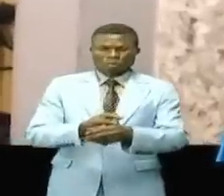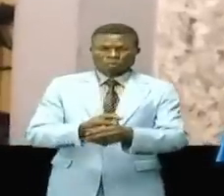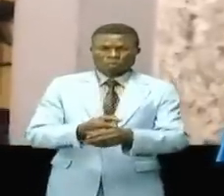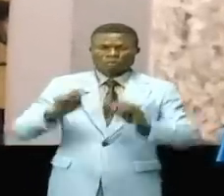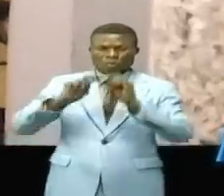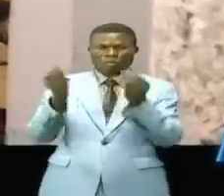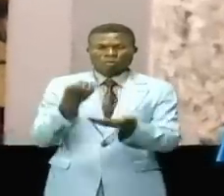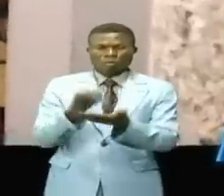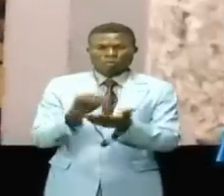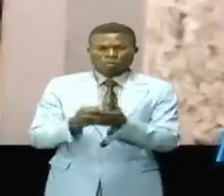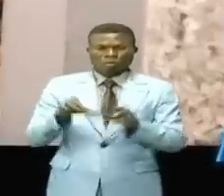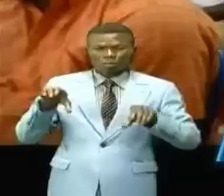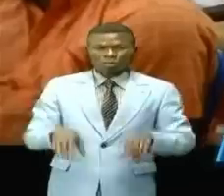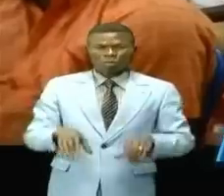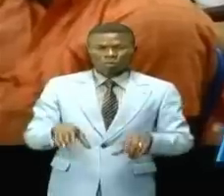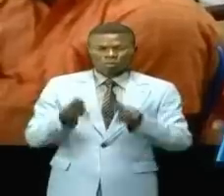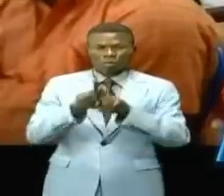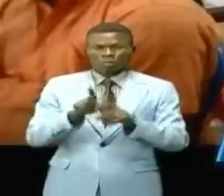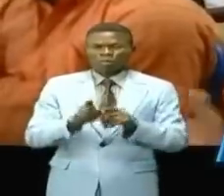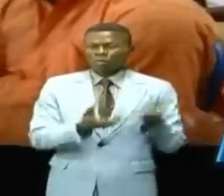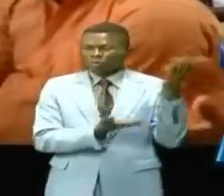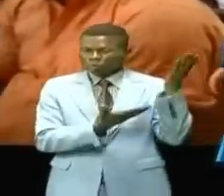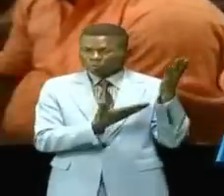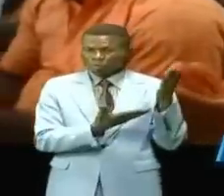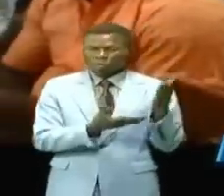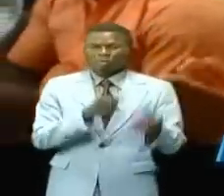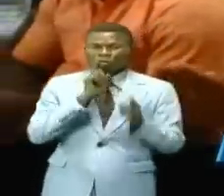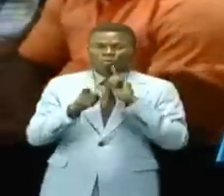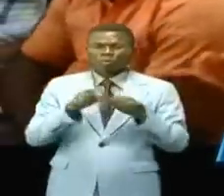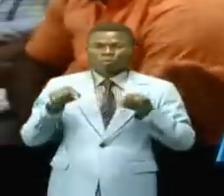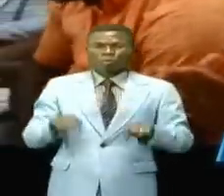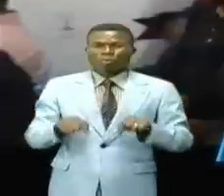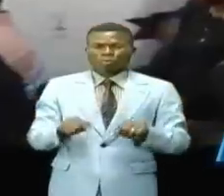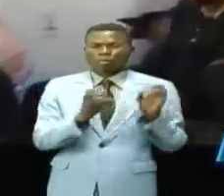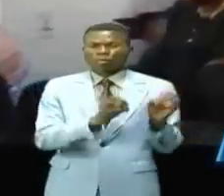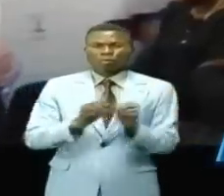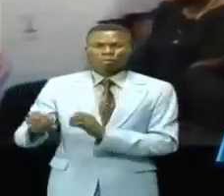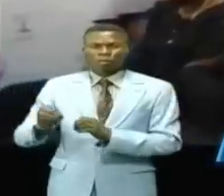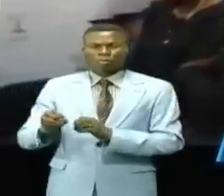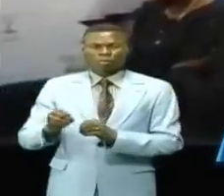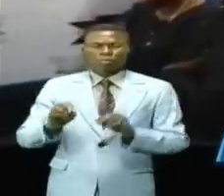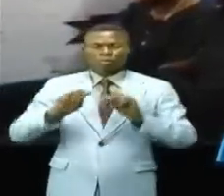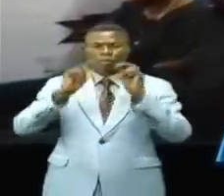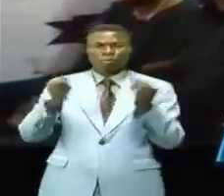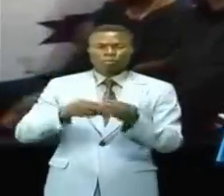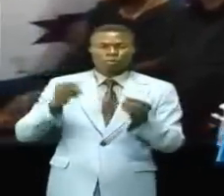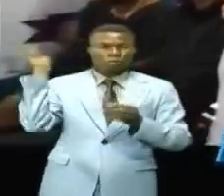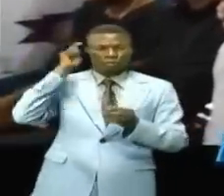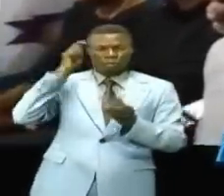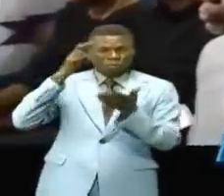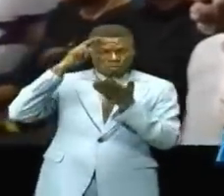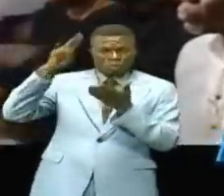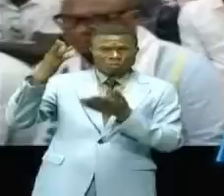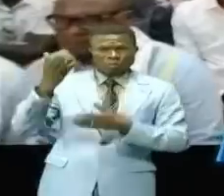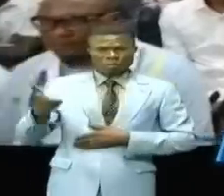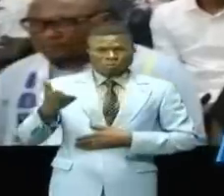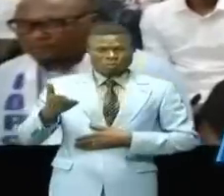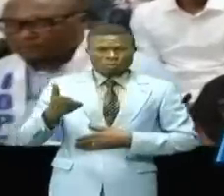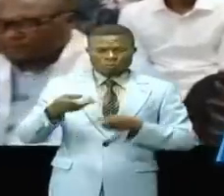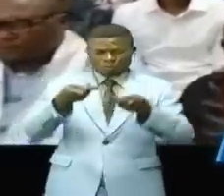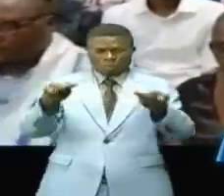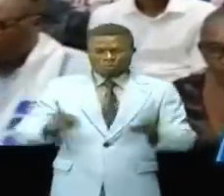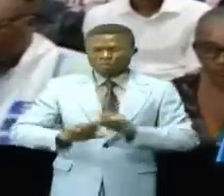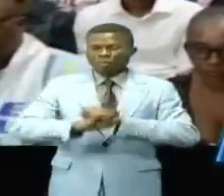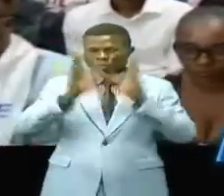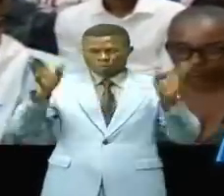RDC et ses implications étaient au centre de la matinée scientifique organisée par les corps de l'élite scientifique de l'IDPS. Dans un style clair